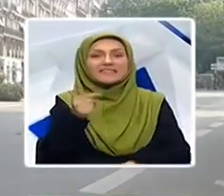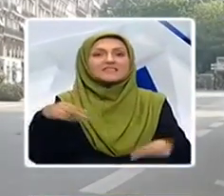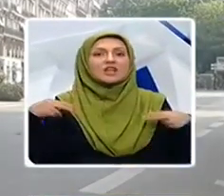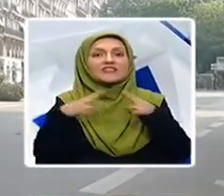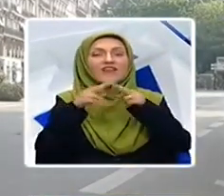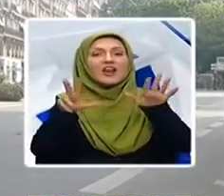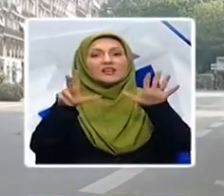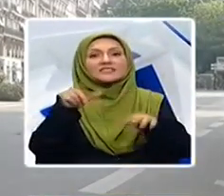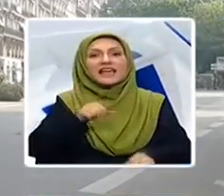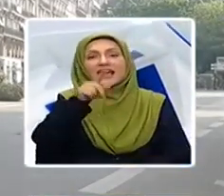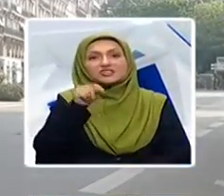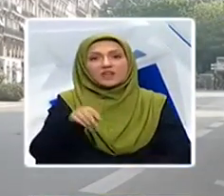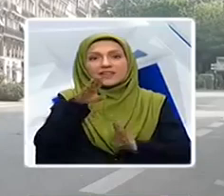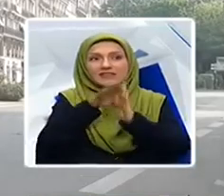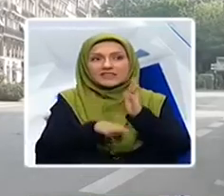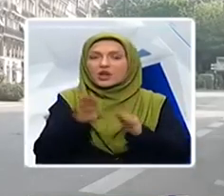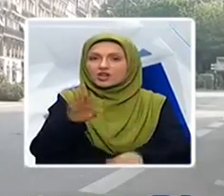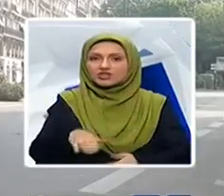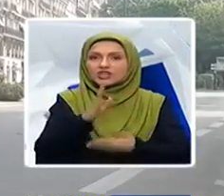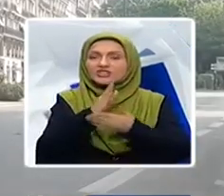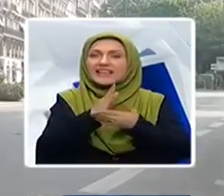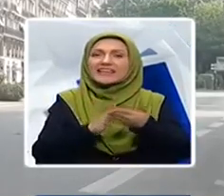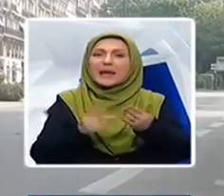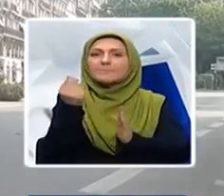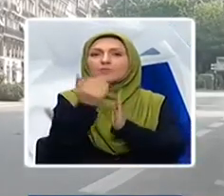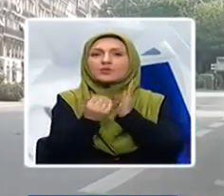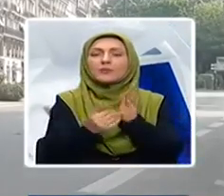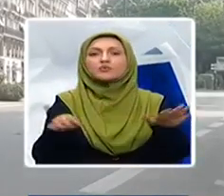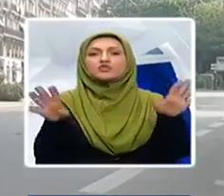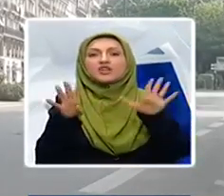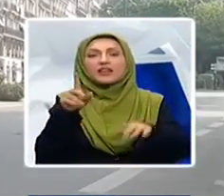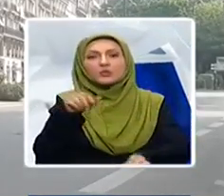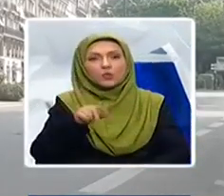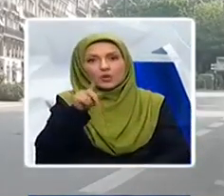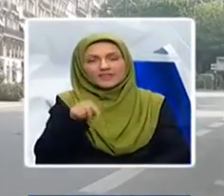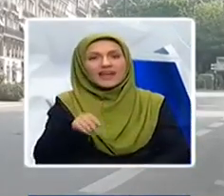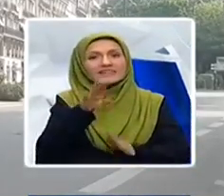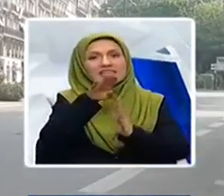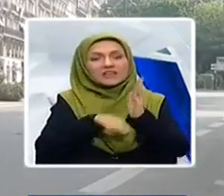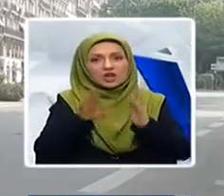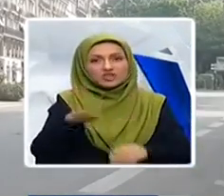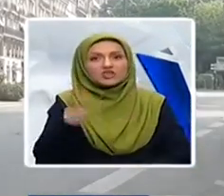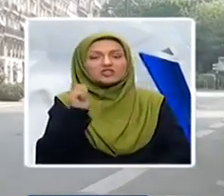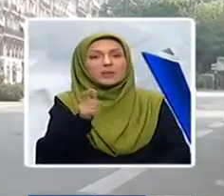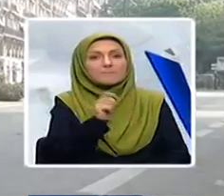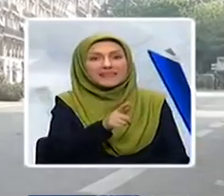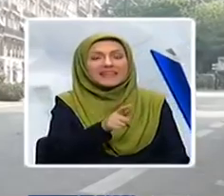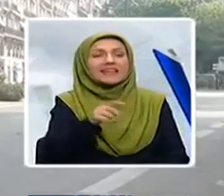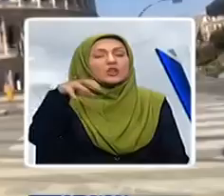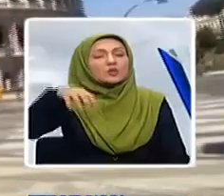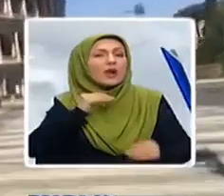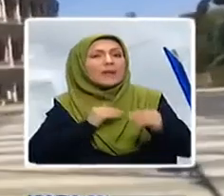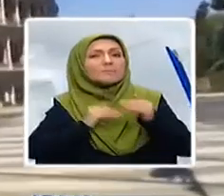بیش از 9% و بدهی دولت به 115% تولید ناخالص داخلی